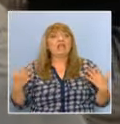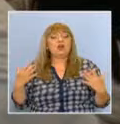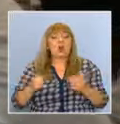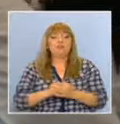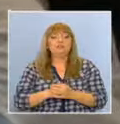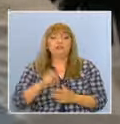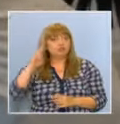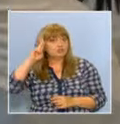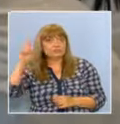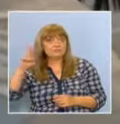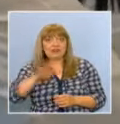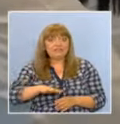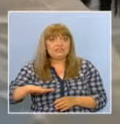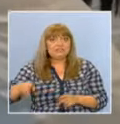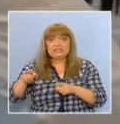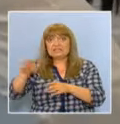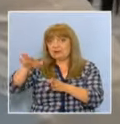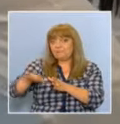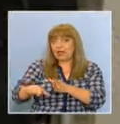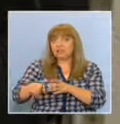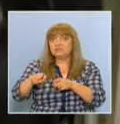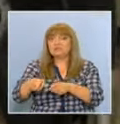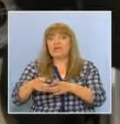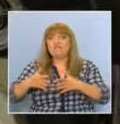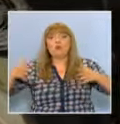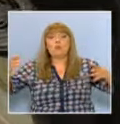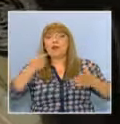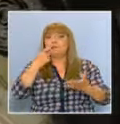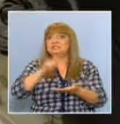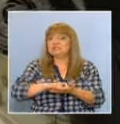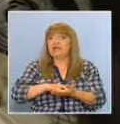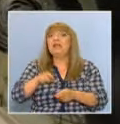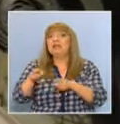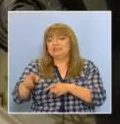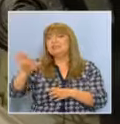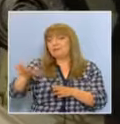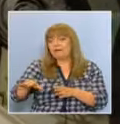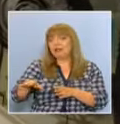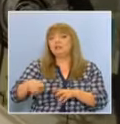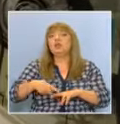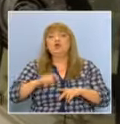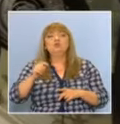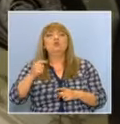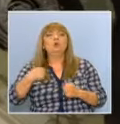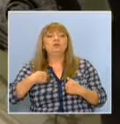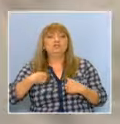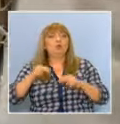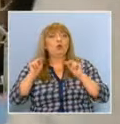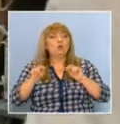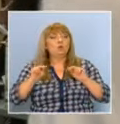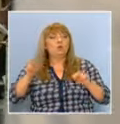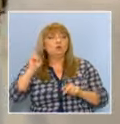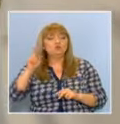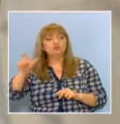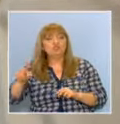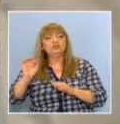ли децата? Те са малки с такава голяма задача. Те са малки, разбира се, но ние, преподавателите, ще бъдем с